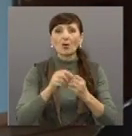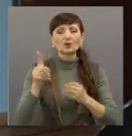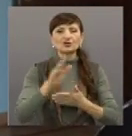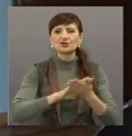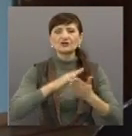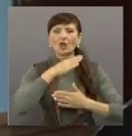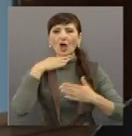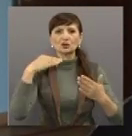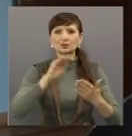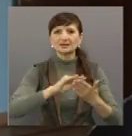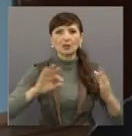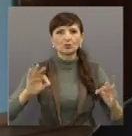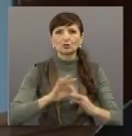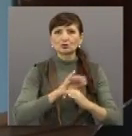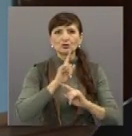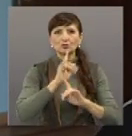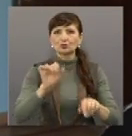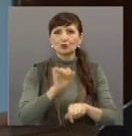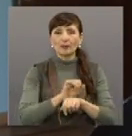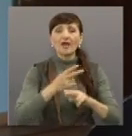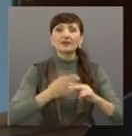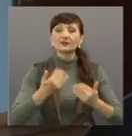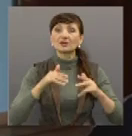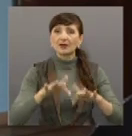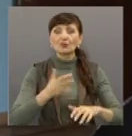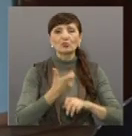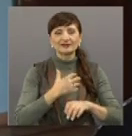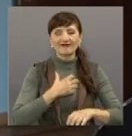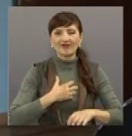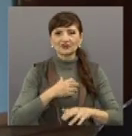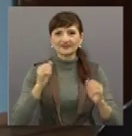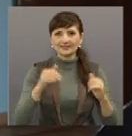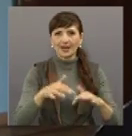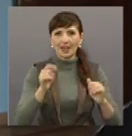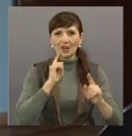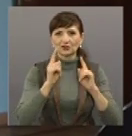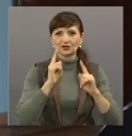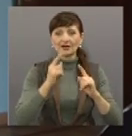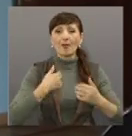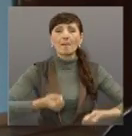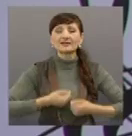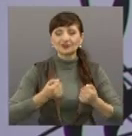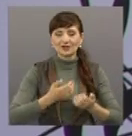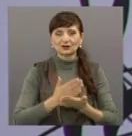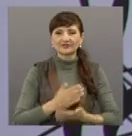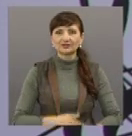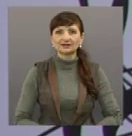ничего делать, понимаете? Вот поэтому вот эти вот мероприятия очень важны для нас, потому что они как бы нас поддерживают.